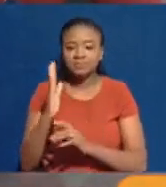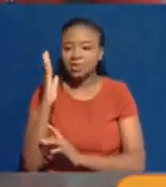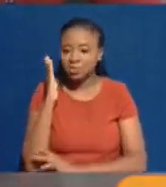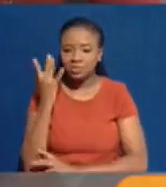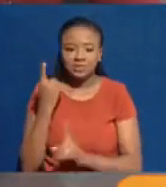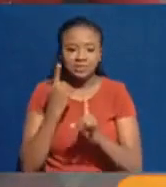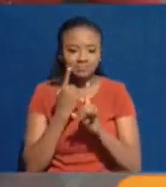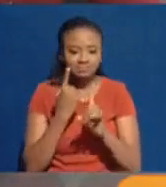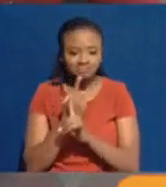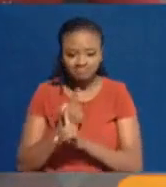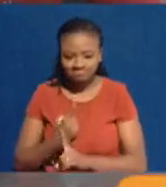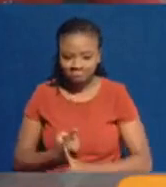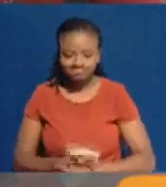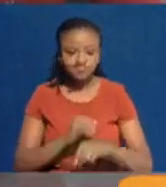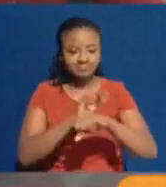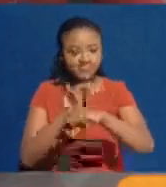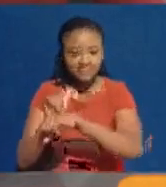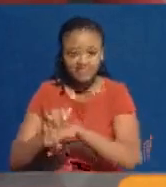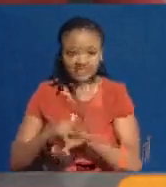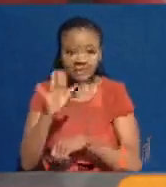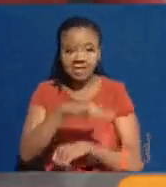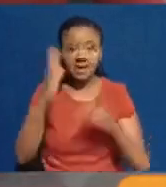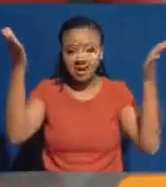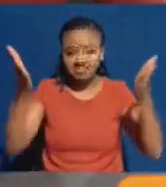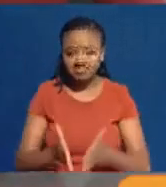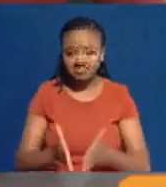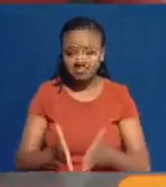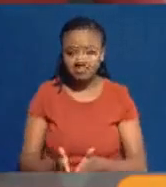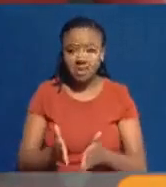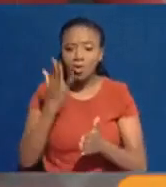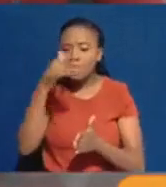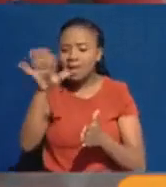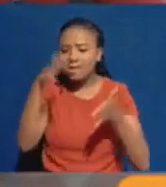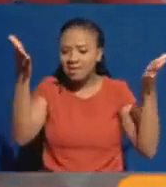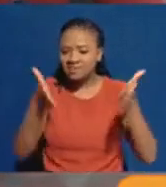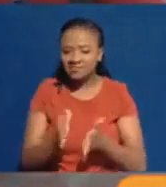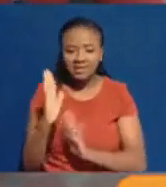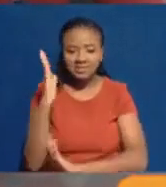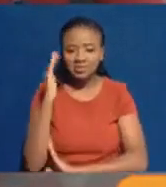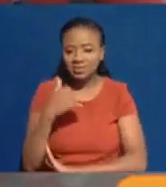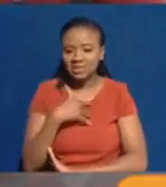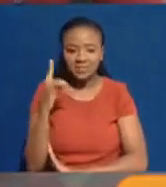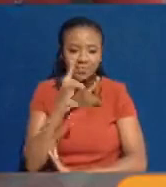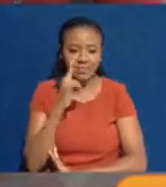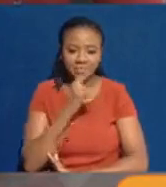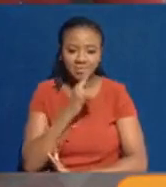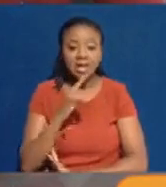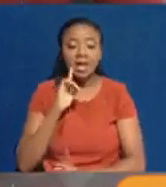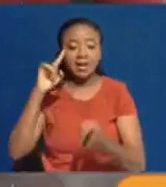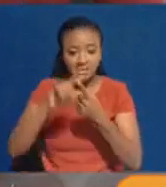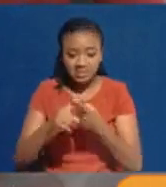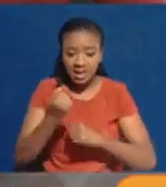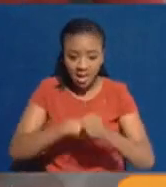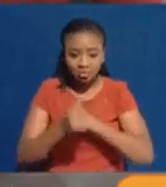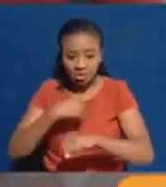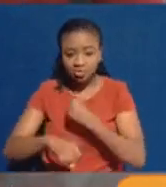watazidi kushika doria katika maeneo ya Bonde la Ufa yanayokabiliwa na ukosefu wa usalama, hadi shughuli ya kuondoa bunduki haramu ikamilike